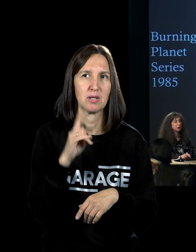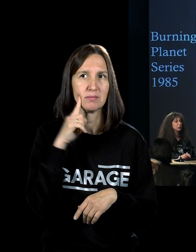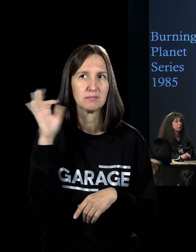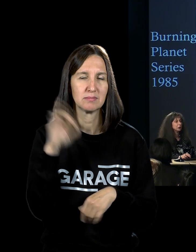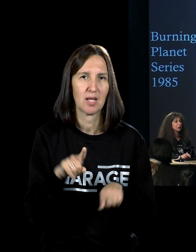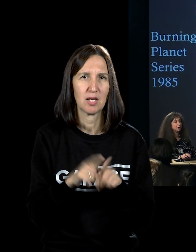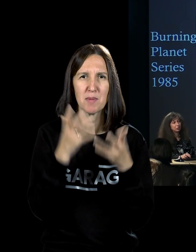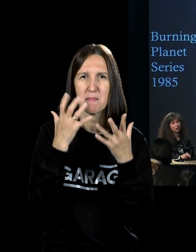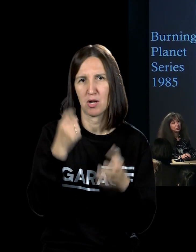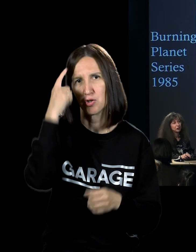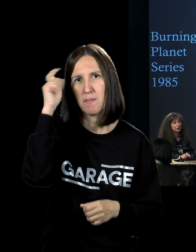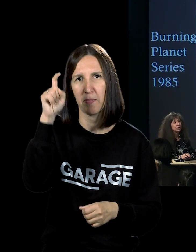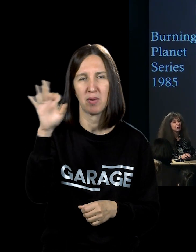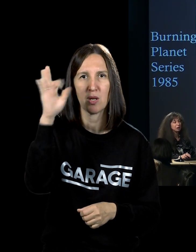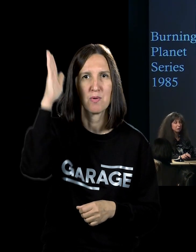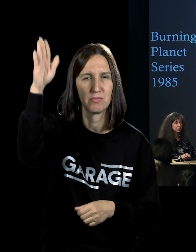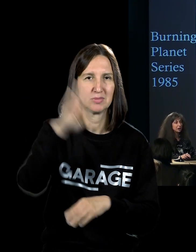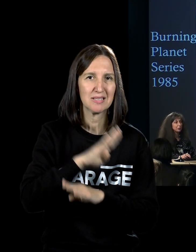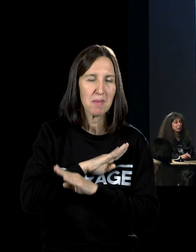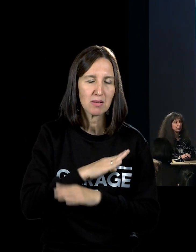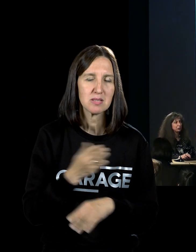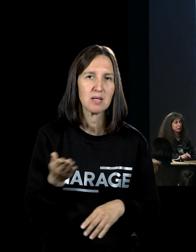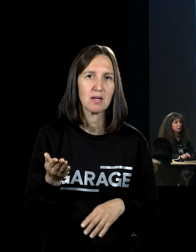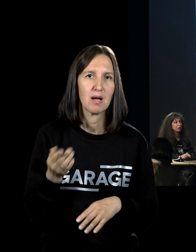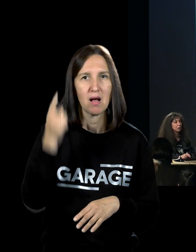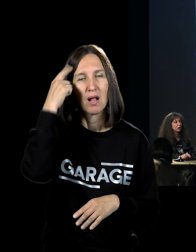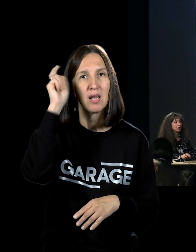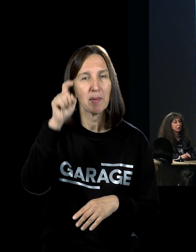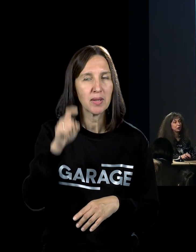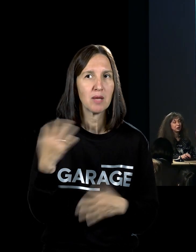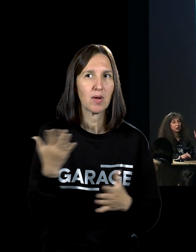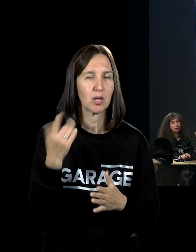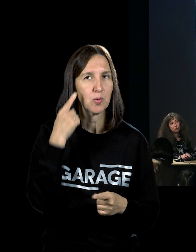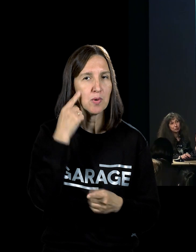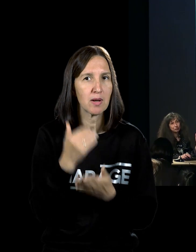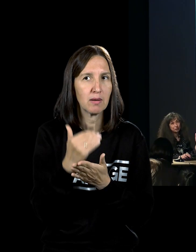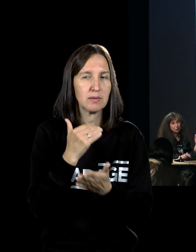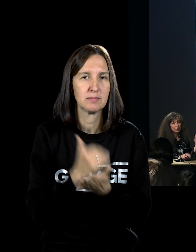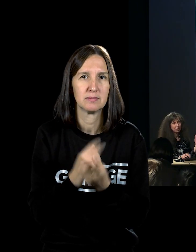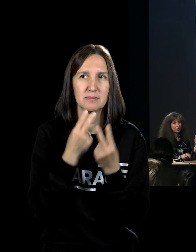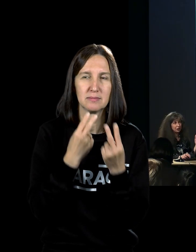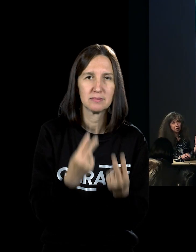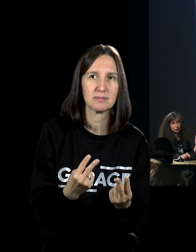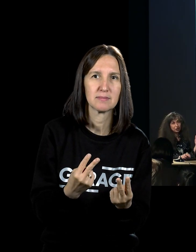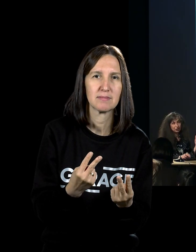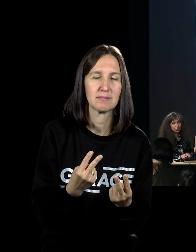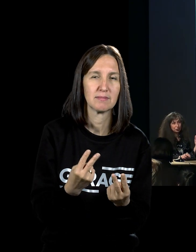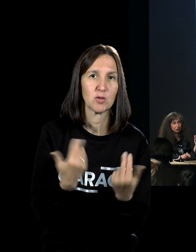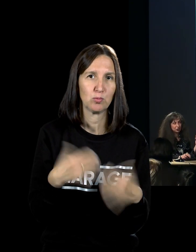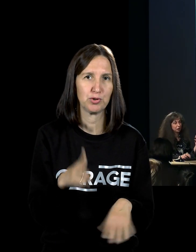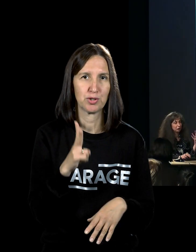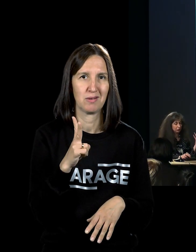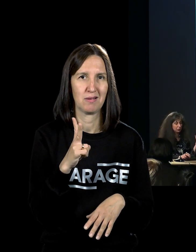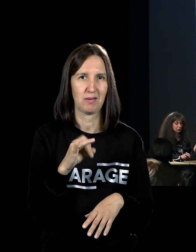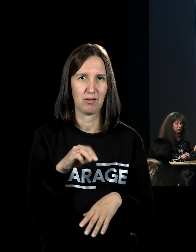таким мрачным напоминанием о смерти, напоминанием, которое все время при этом оборачивается неким кичем, да, короче,